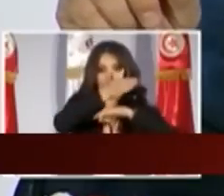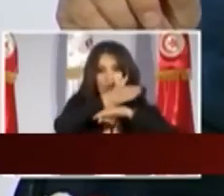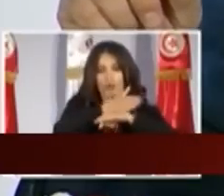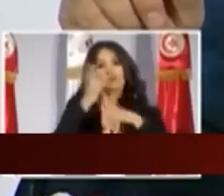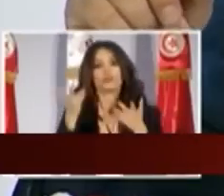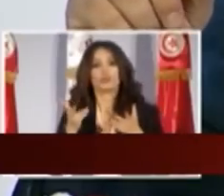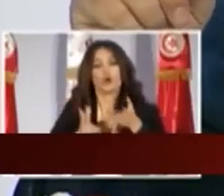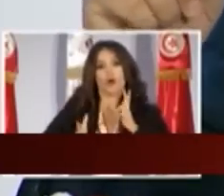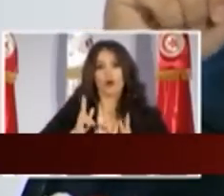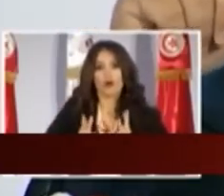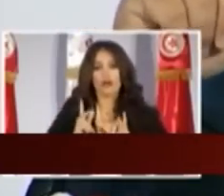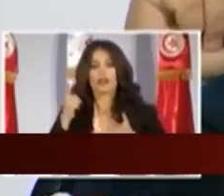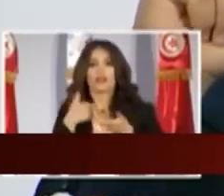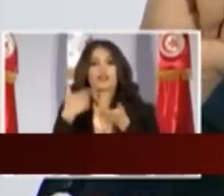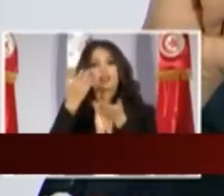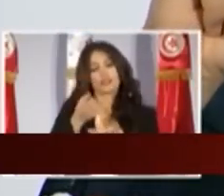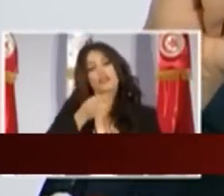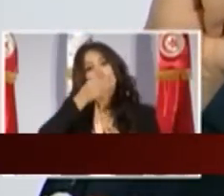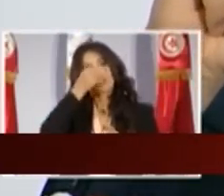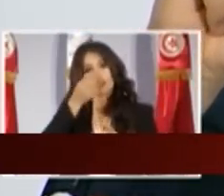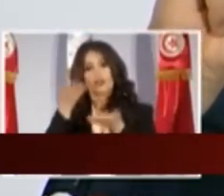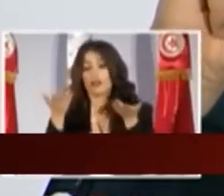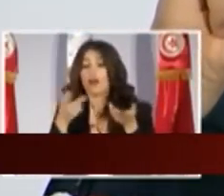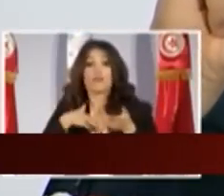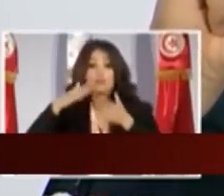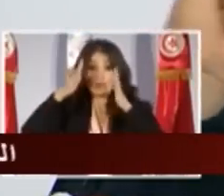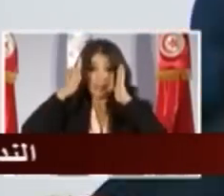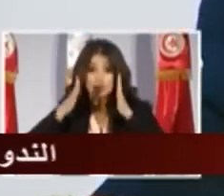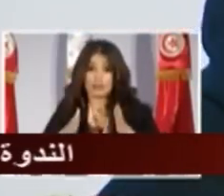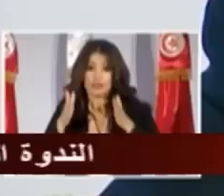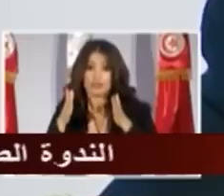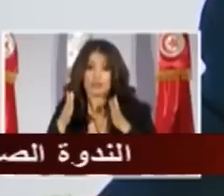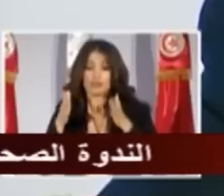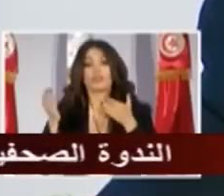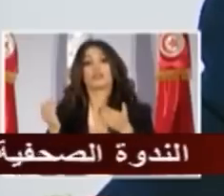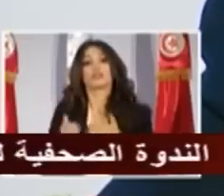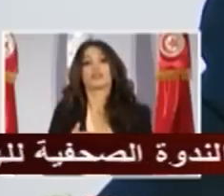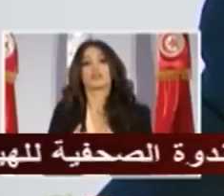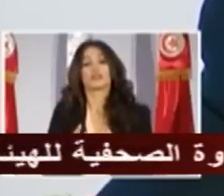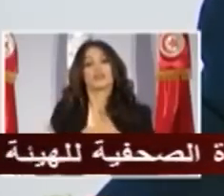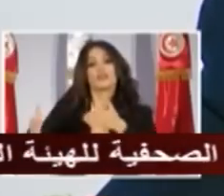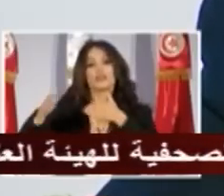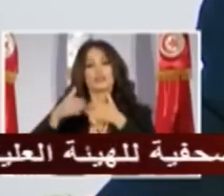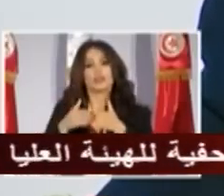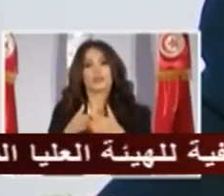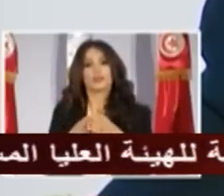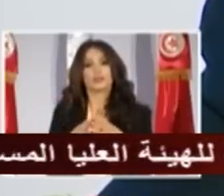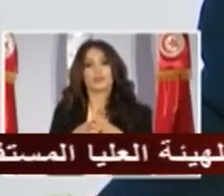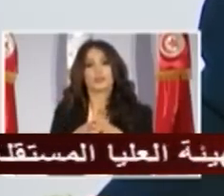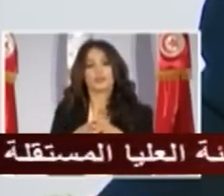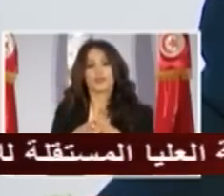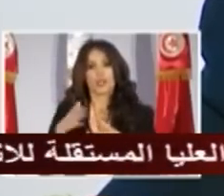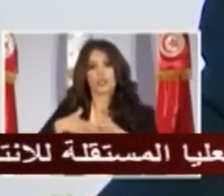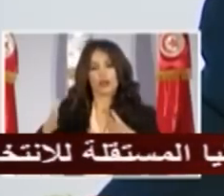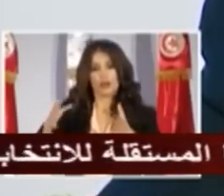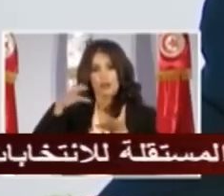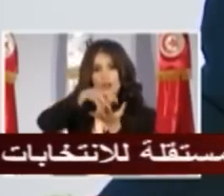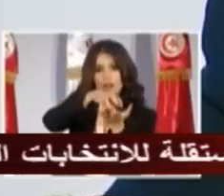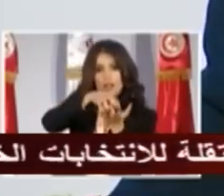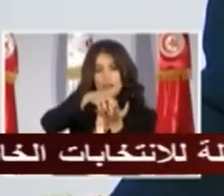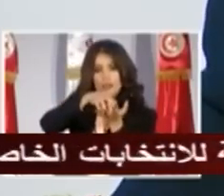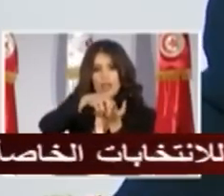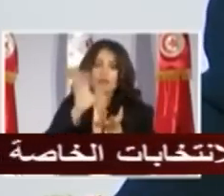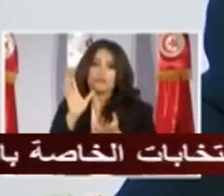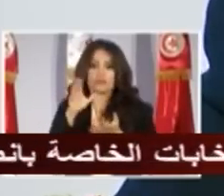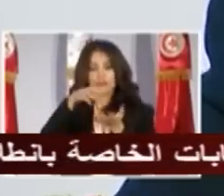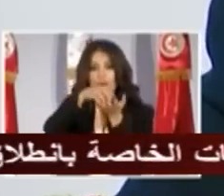في كانبيرا ف اه اه قررنا وانه نبقى على المركز في سيدني